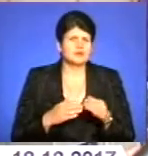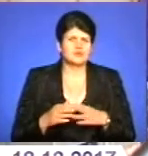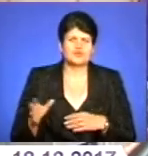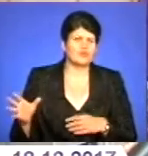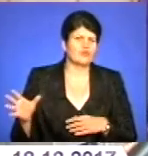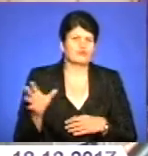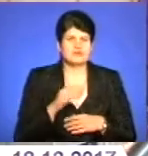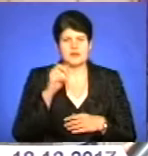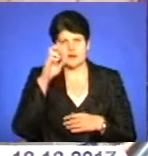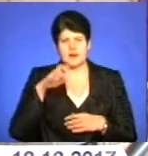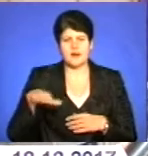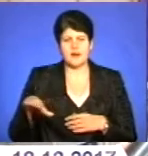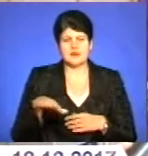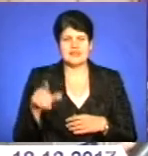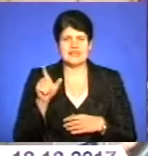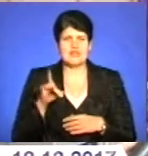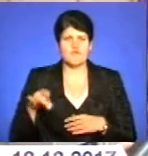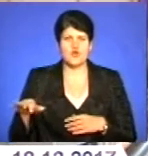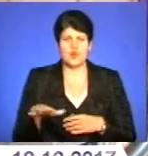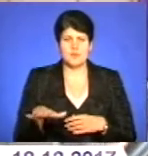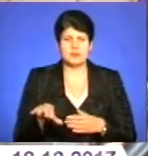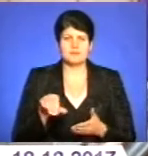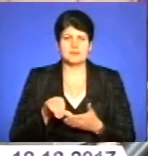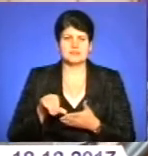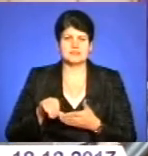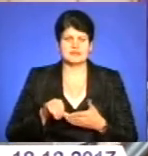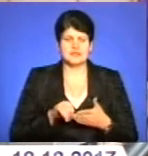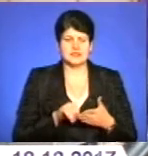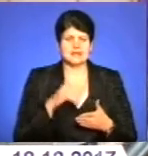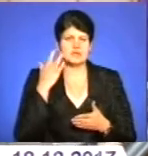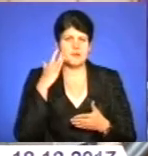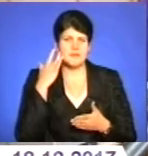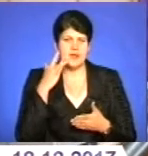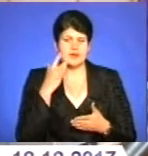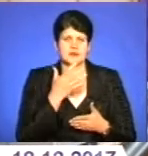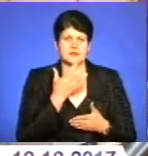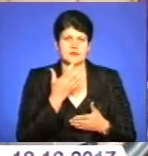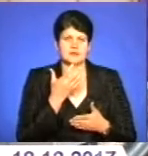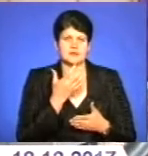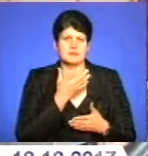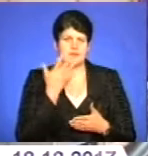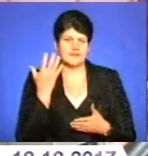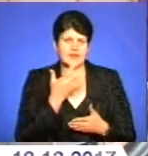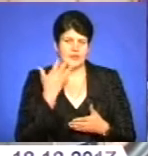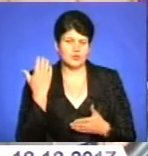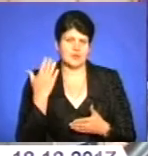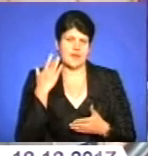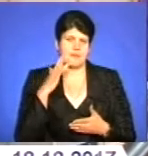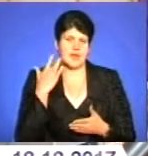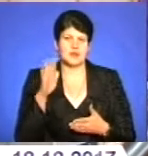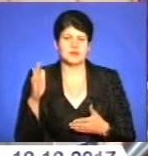країн Європи, а також окремі представники з бойскаутів Америки, з Південної Америки.